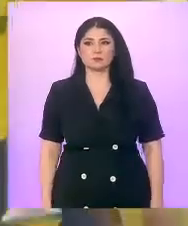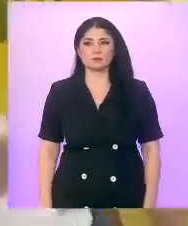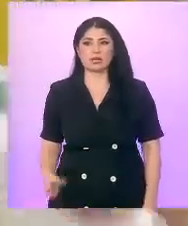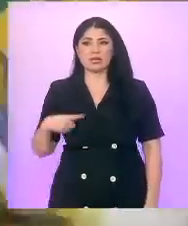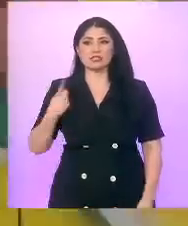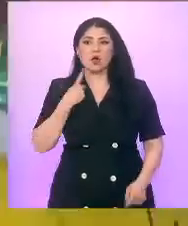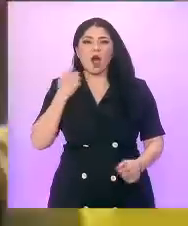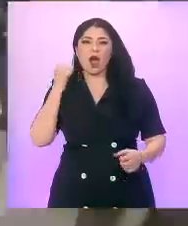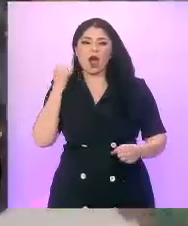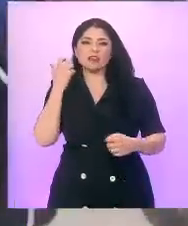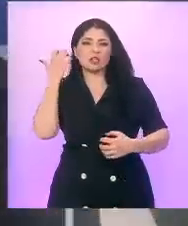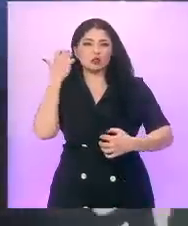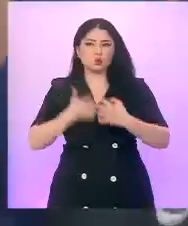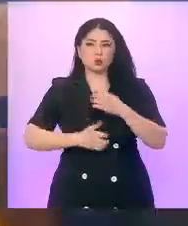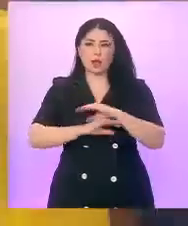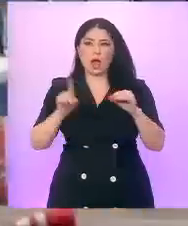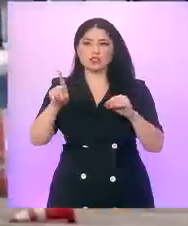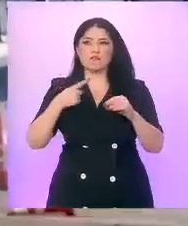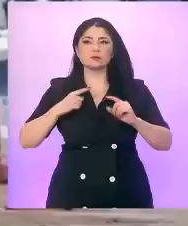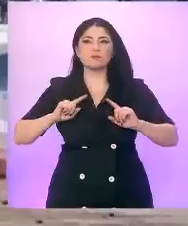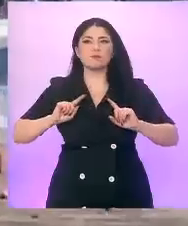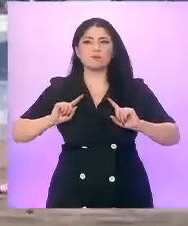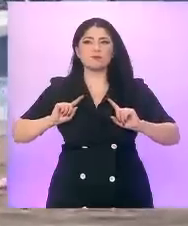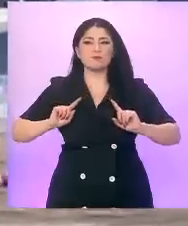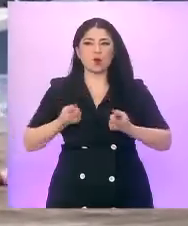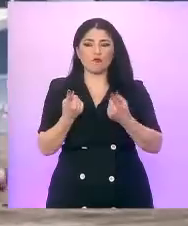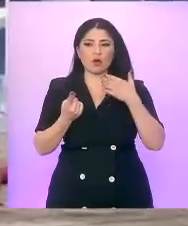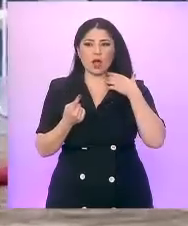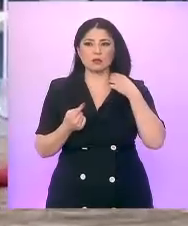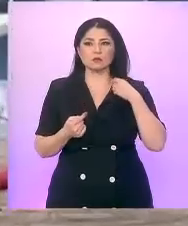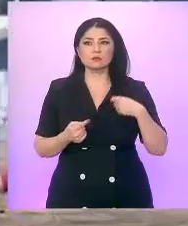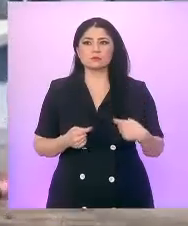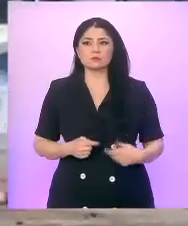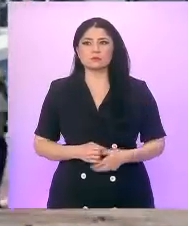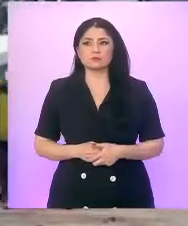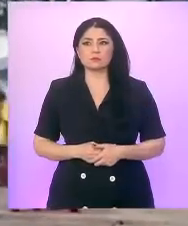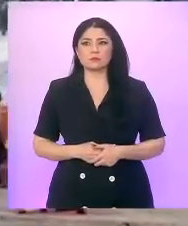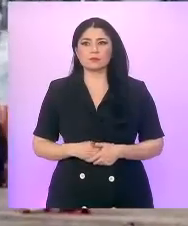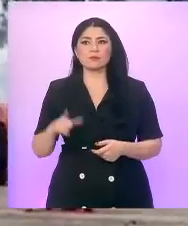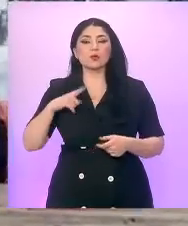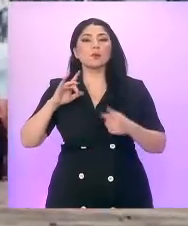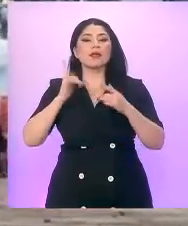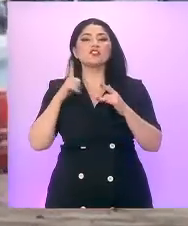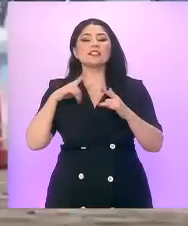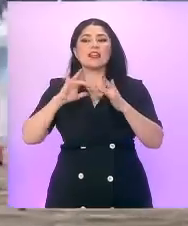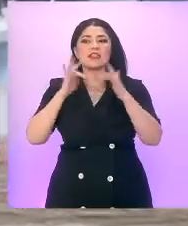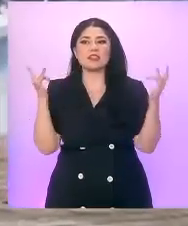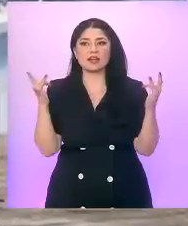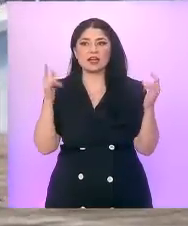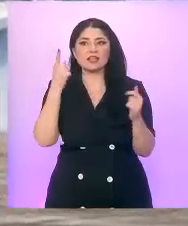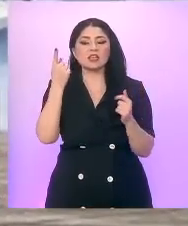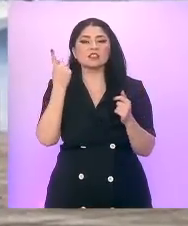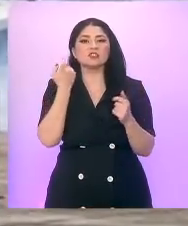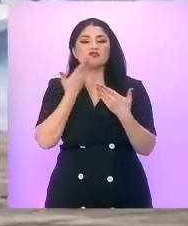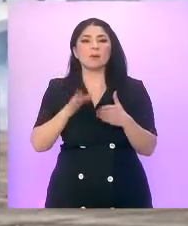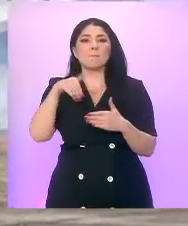Esse genocida não só provocou isso, não só provocou isso, não só estimulou isso, como